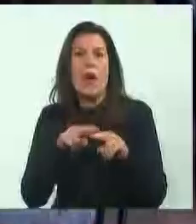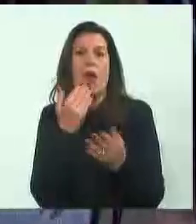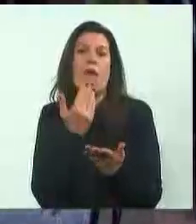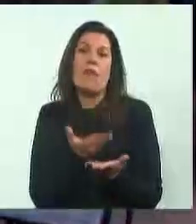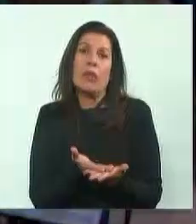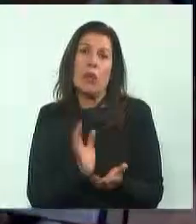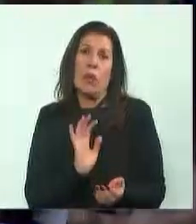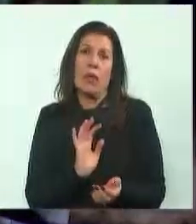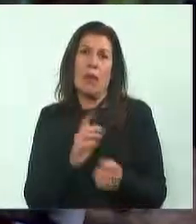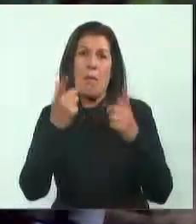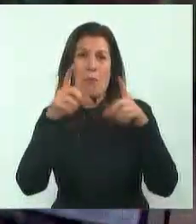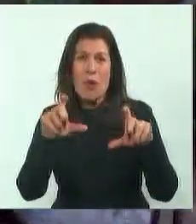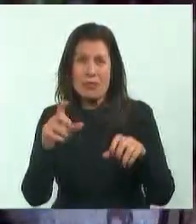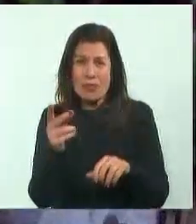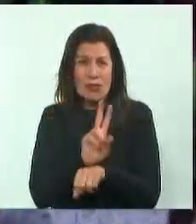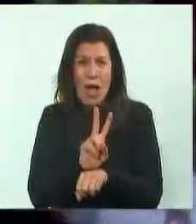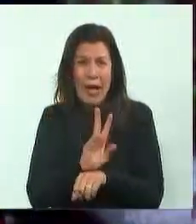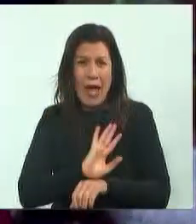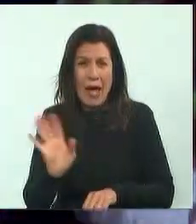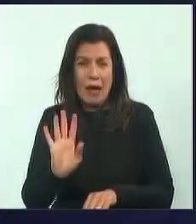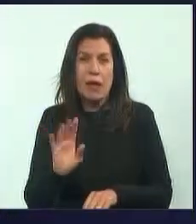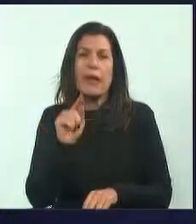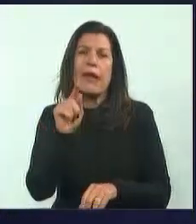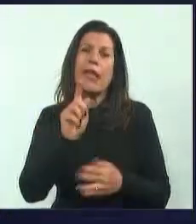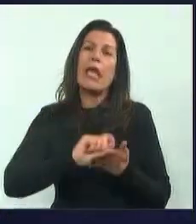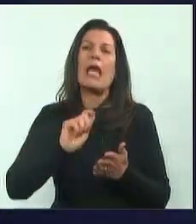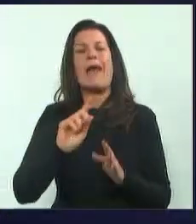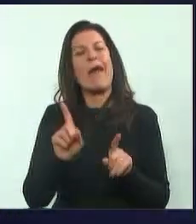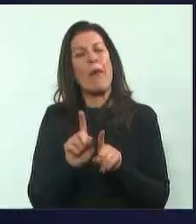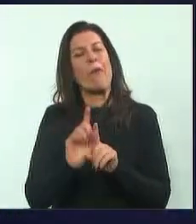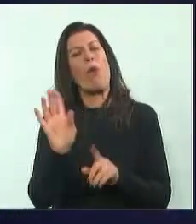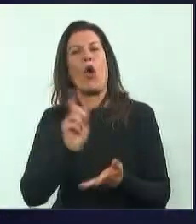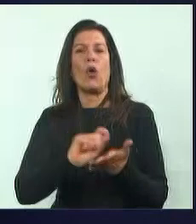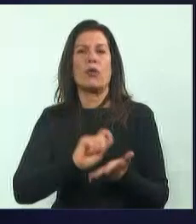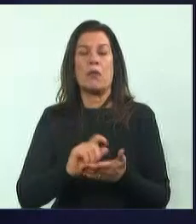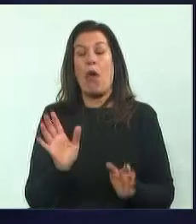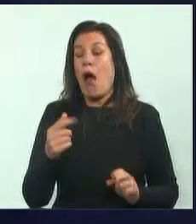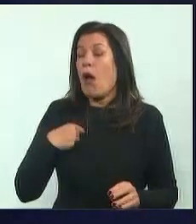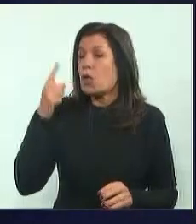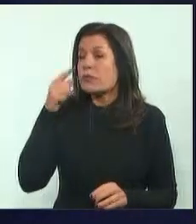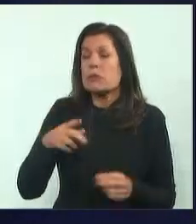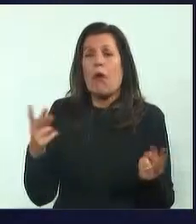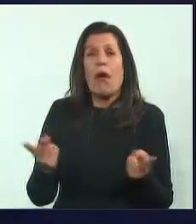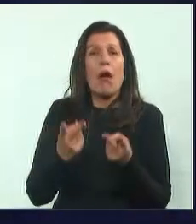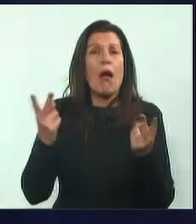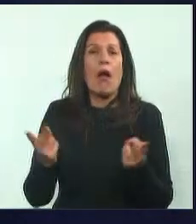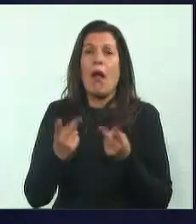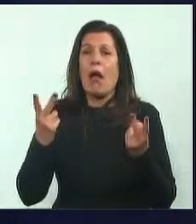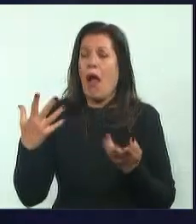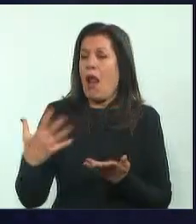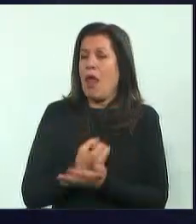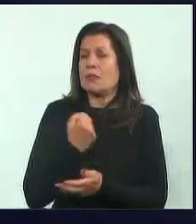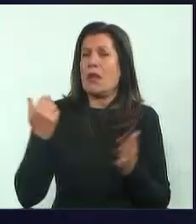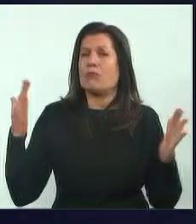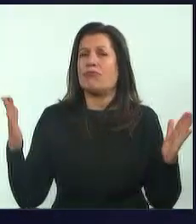שהוא שקר אחד גדול. מירי כותבת לכאורה, לא יכלתי לחשוב שזה כל כך קל להשיג את גוף חלומותיי. תמיד היו